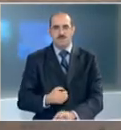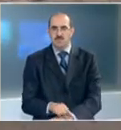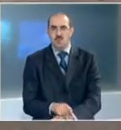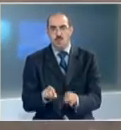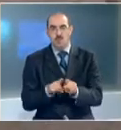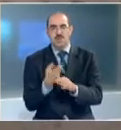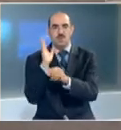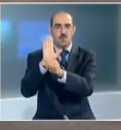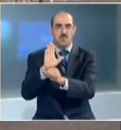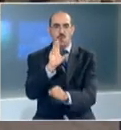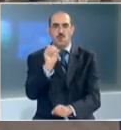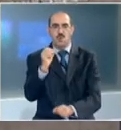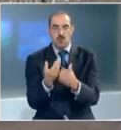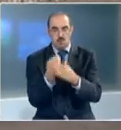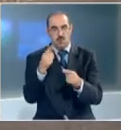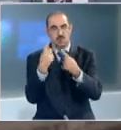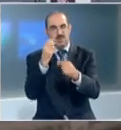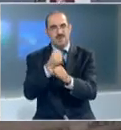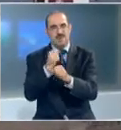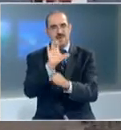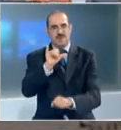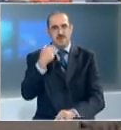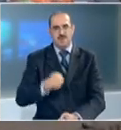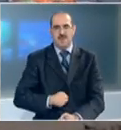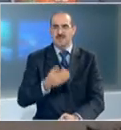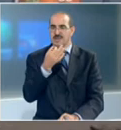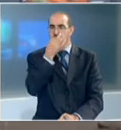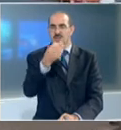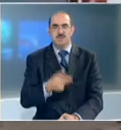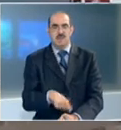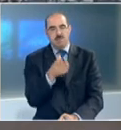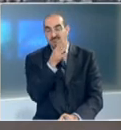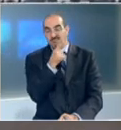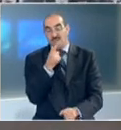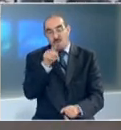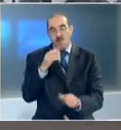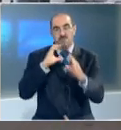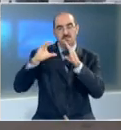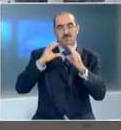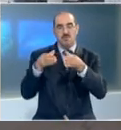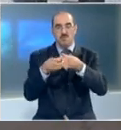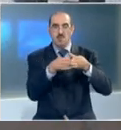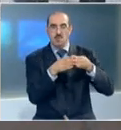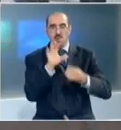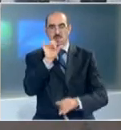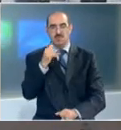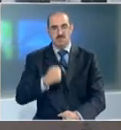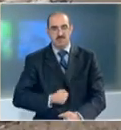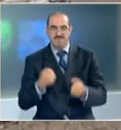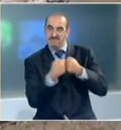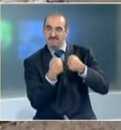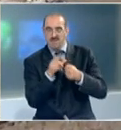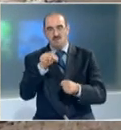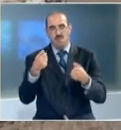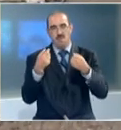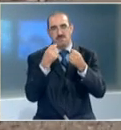شدد المبعوث الأممي الجديد لليمن إسماعيل ولد شيخ أحمد أنه لا مفر من الحوار بين الأطراف اليمنية المتصارعة. جاء